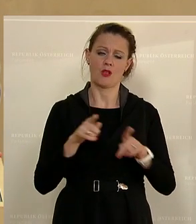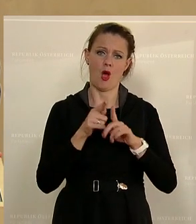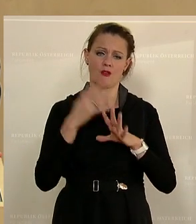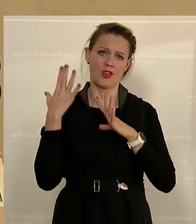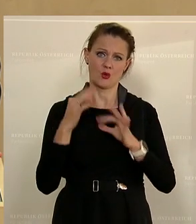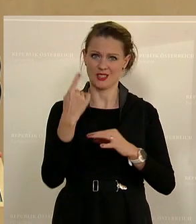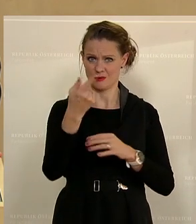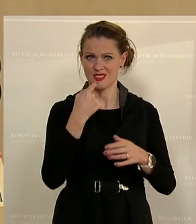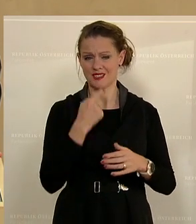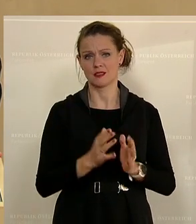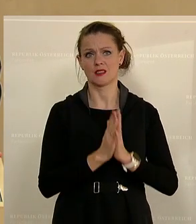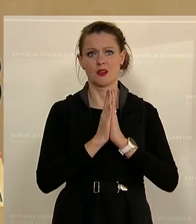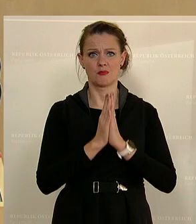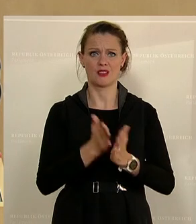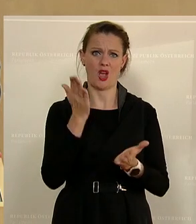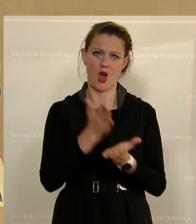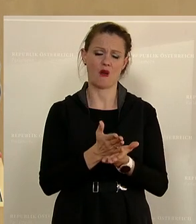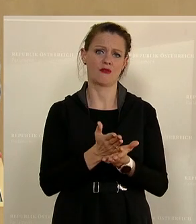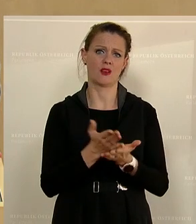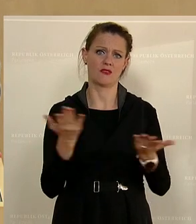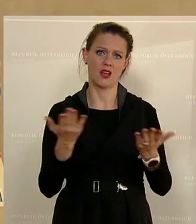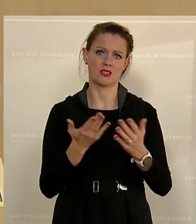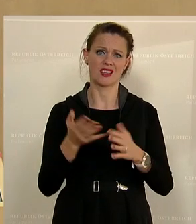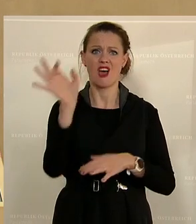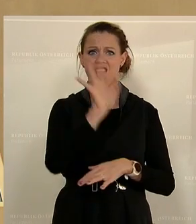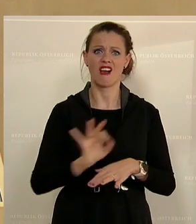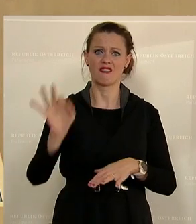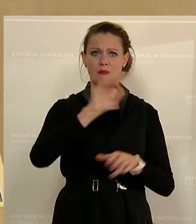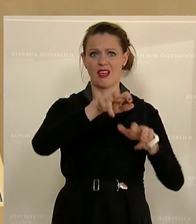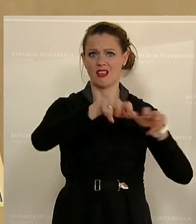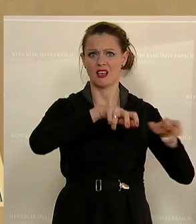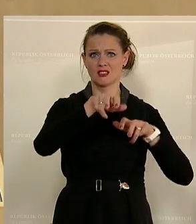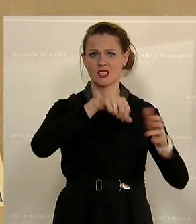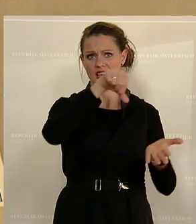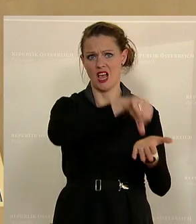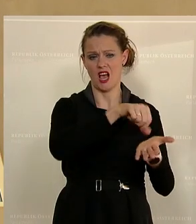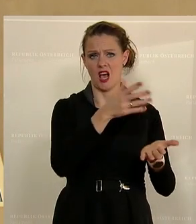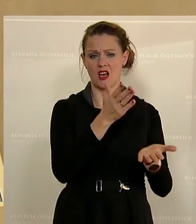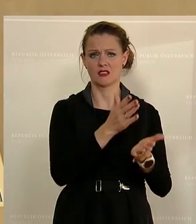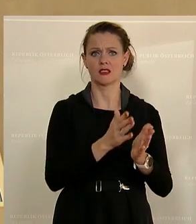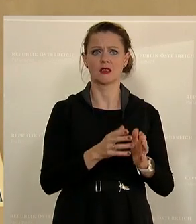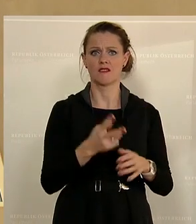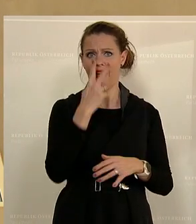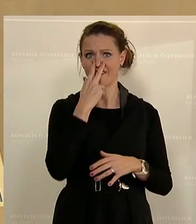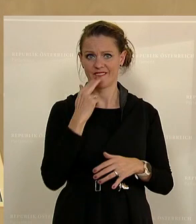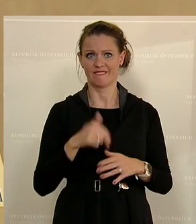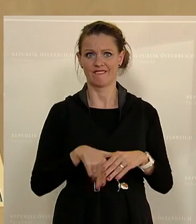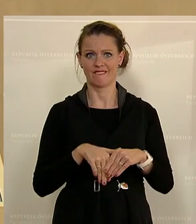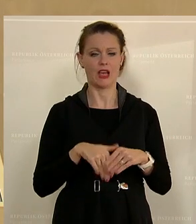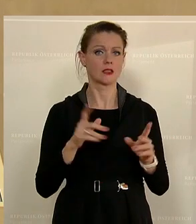haben. Hören wir auf mit dem verbrecherischen Regime im Iran mit Naivität zu